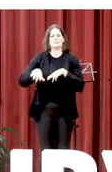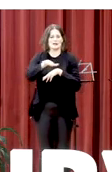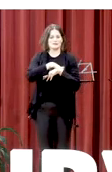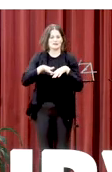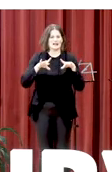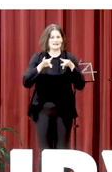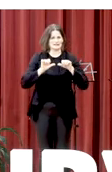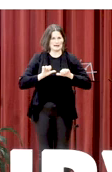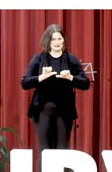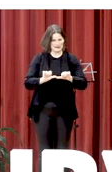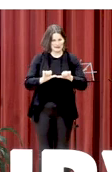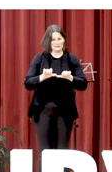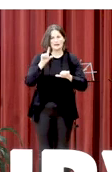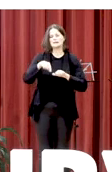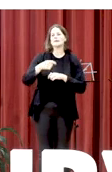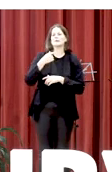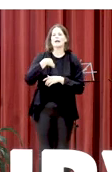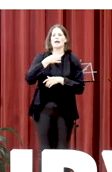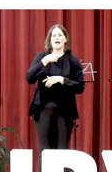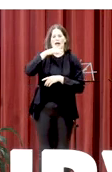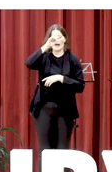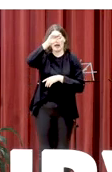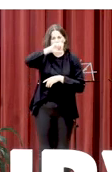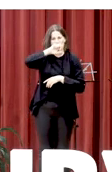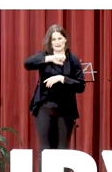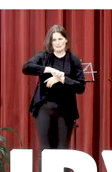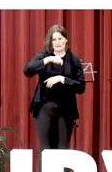de l'Ebre, arquebisbe de Tarragona,